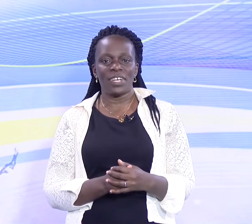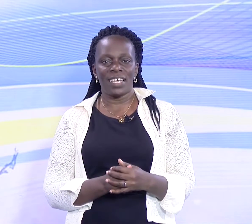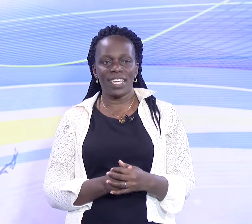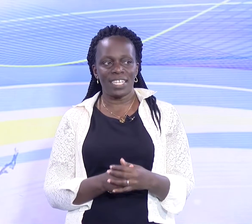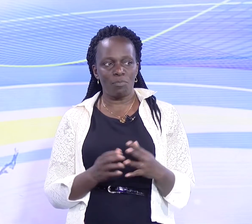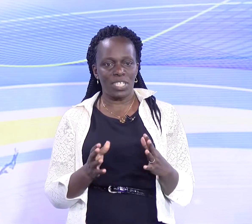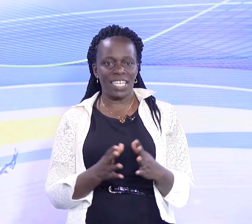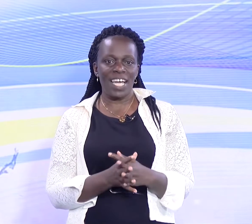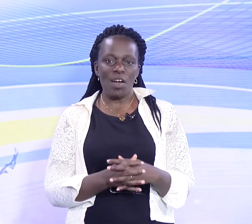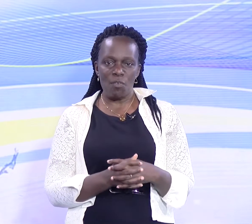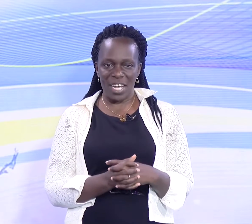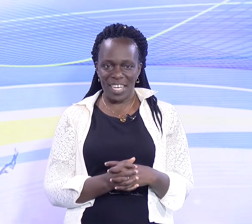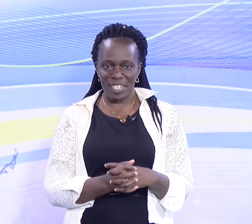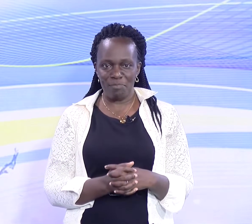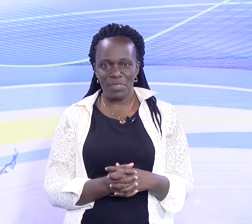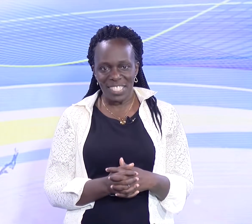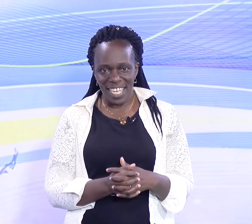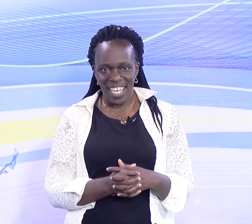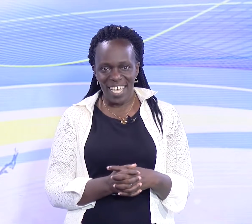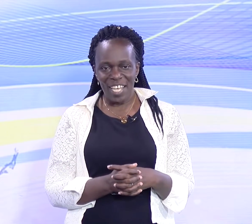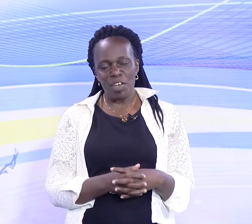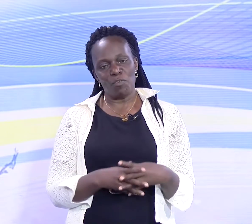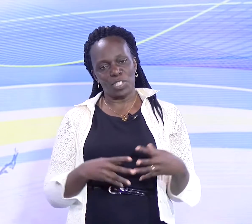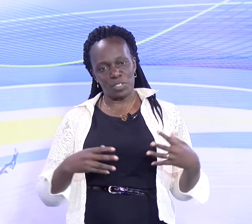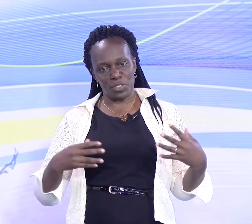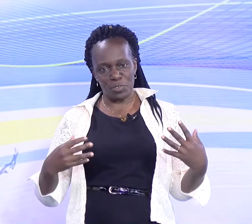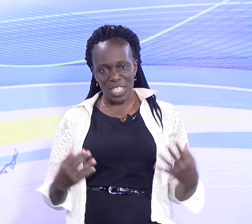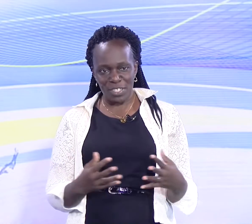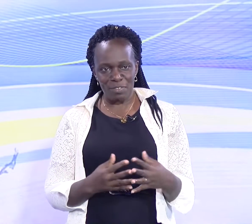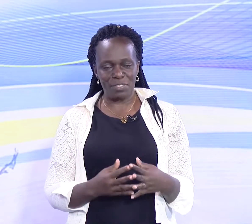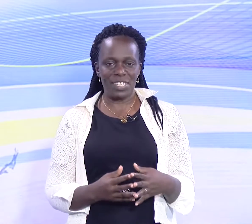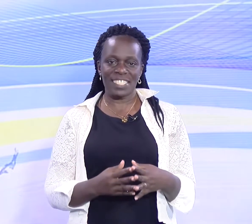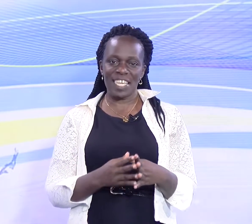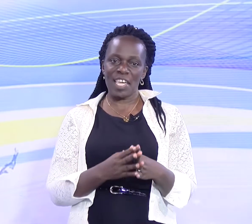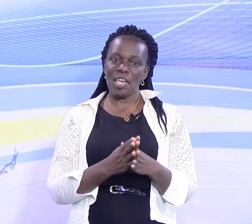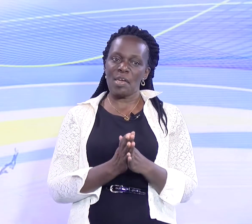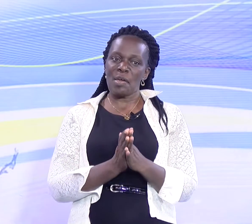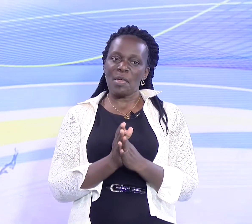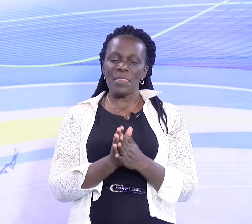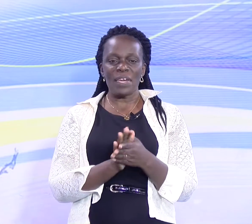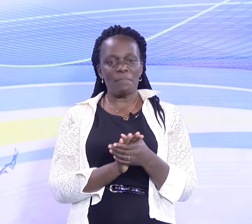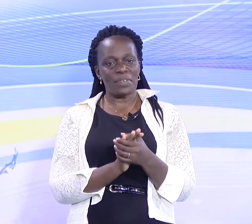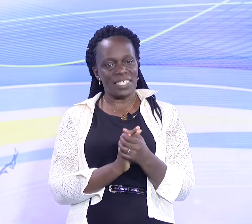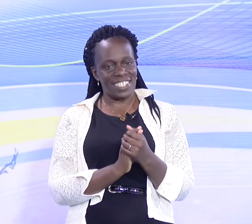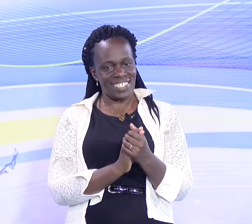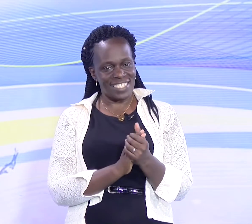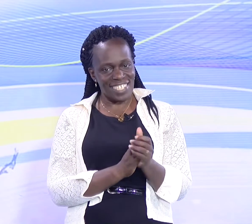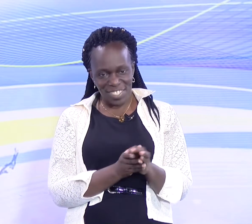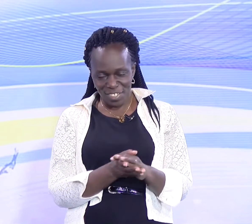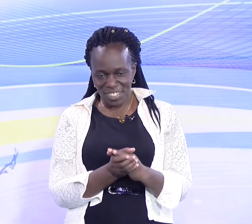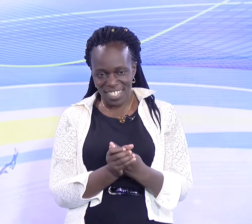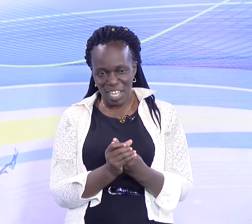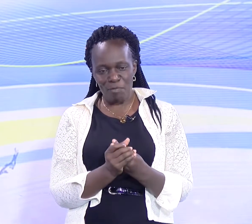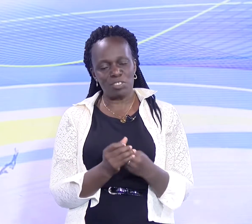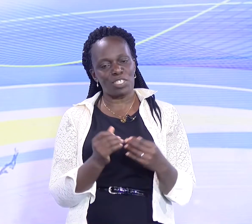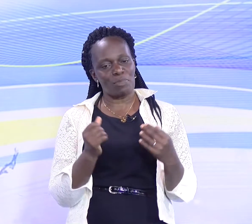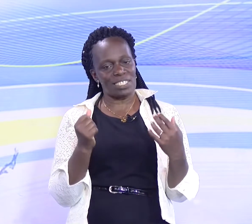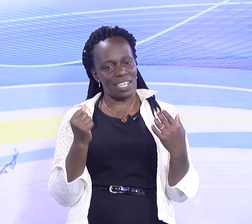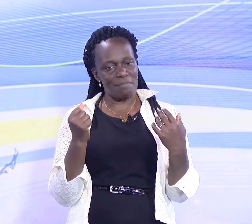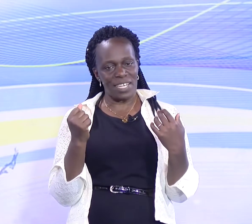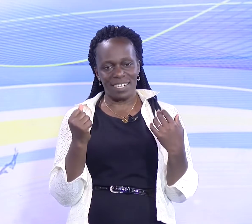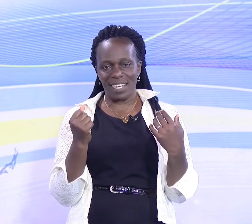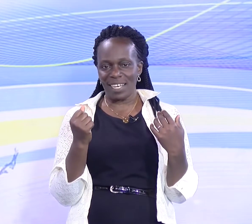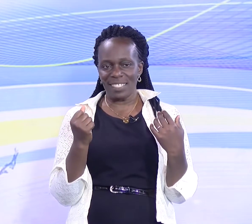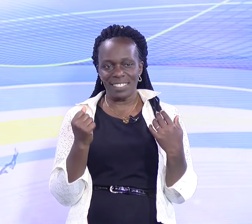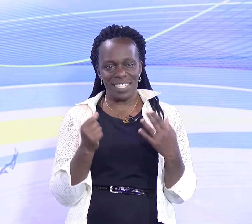moyo. Napata wakaribisha watoto wetu watuletee their presentations ambazo